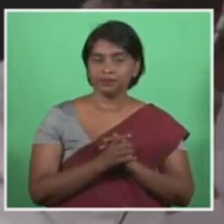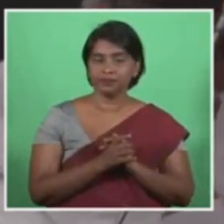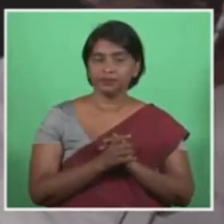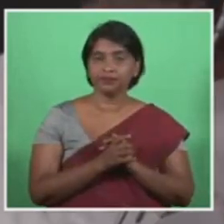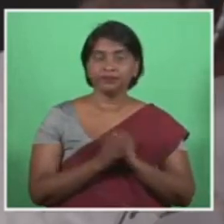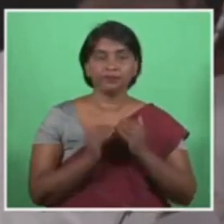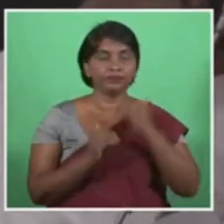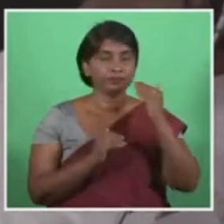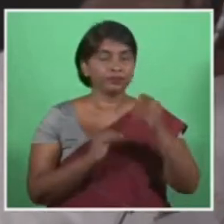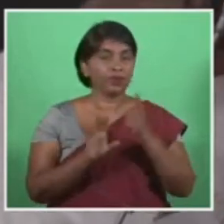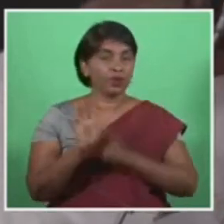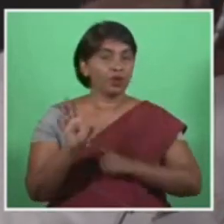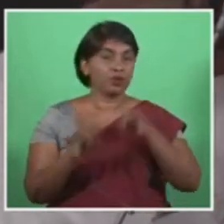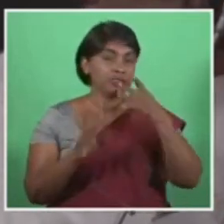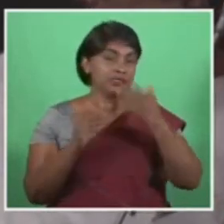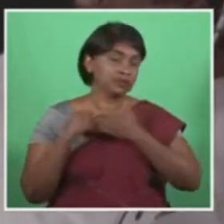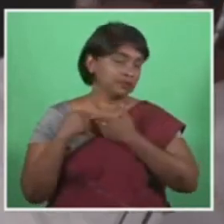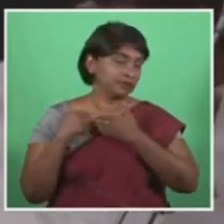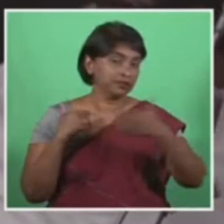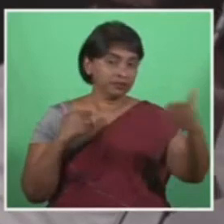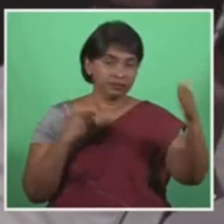ඊළඟ සතවර්ෂයේ දක්වා